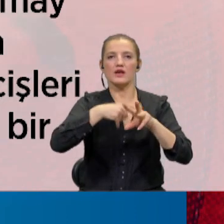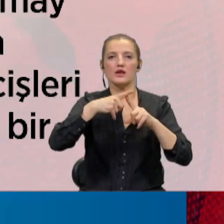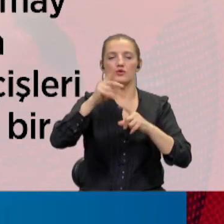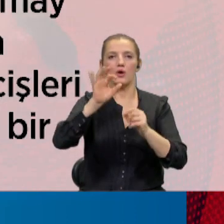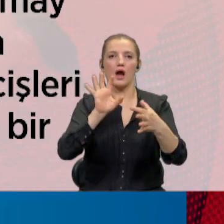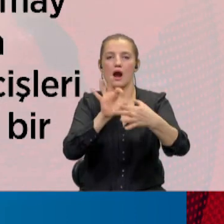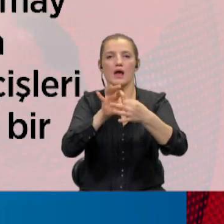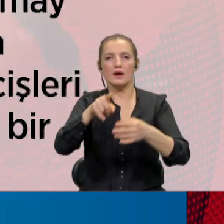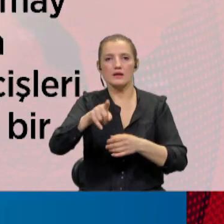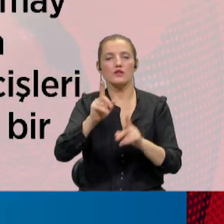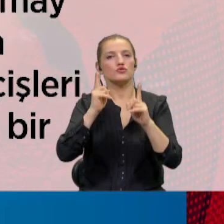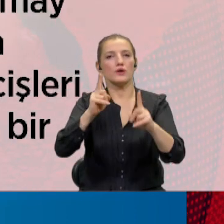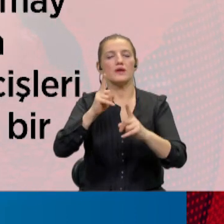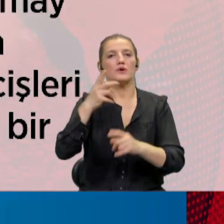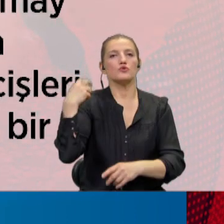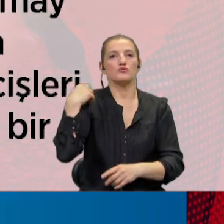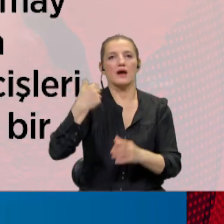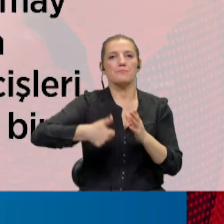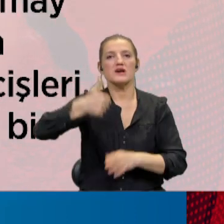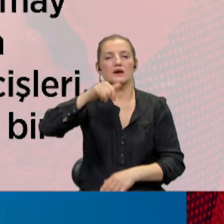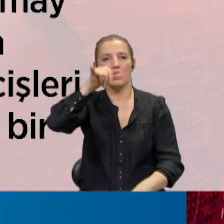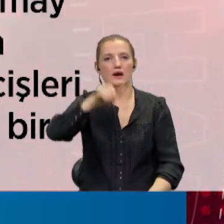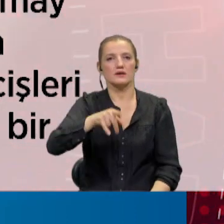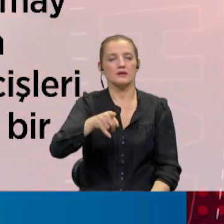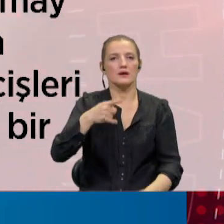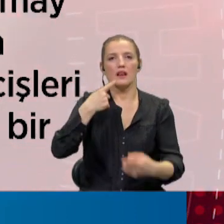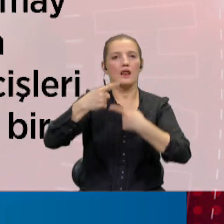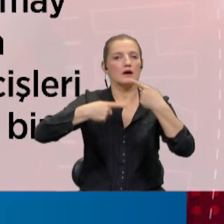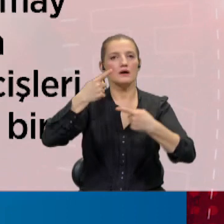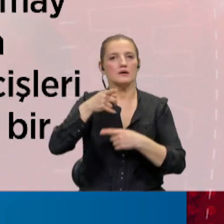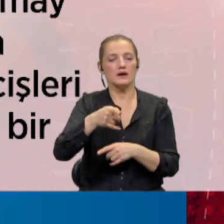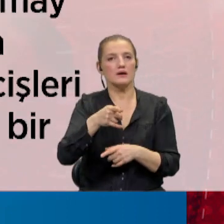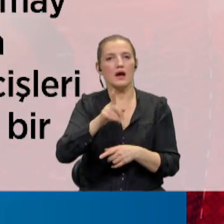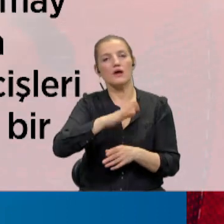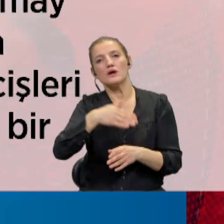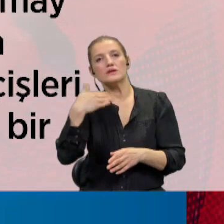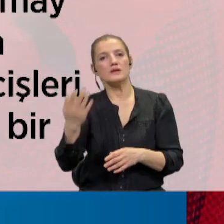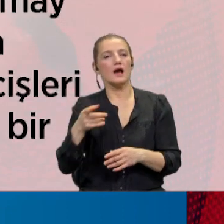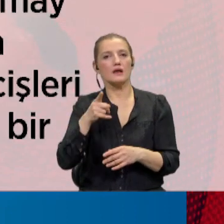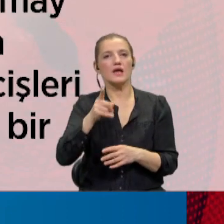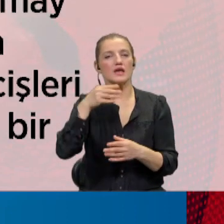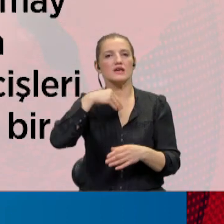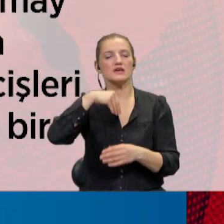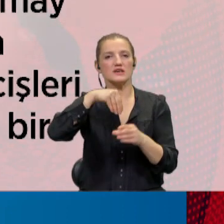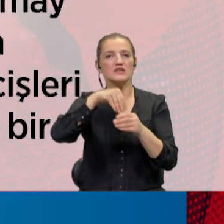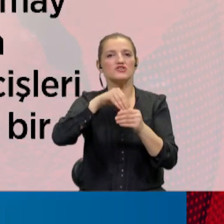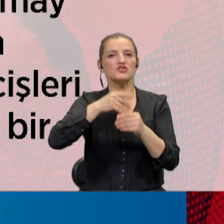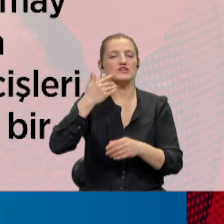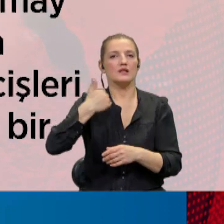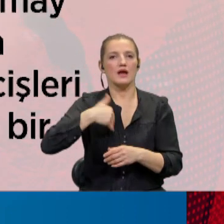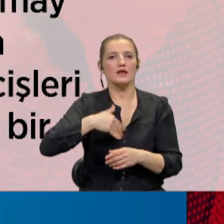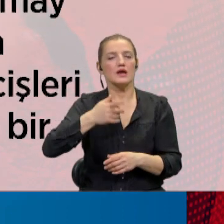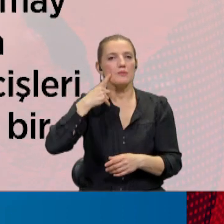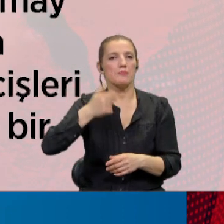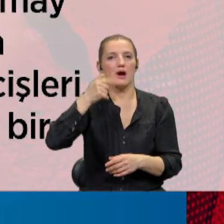ilişkilendir ip dönemin genelkurmay başkanı hakkında spekülasyon beslenmek Diğer yandan ve İçişleri Bakanlığı Hedef